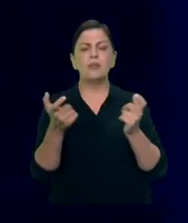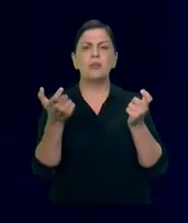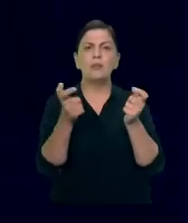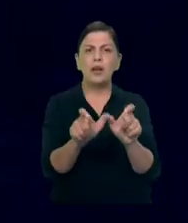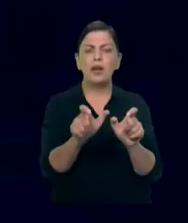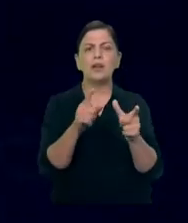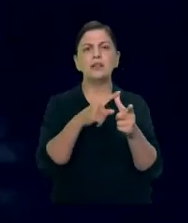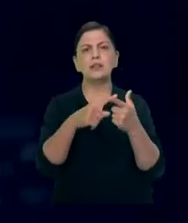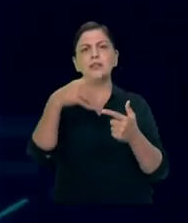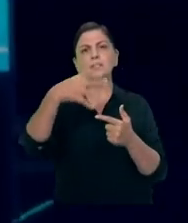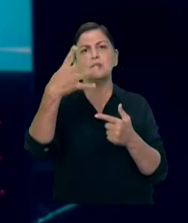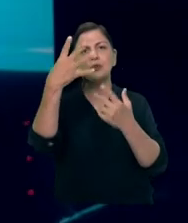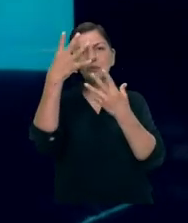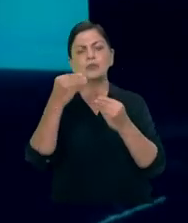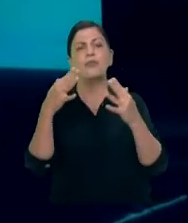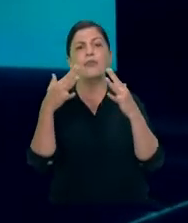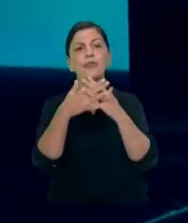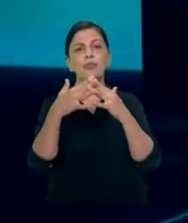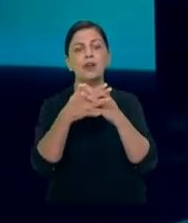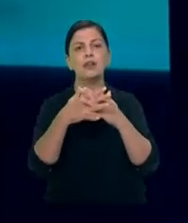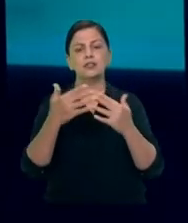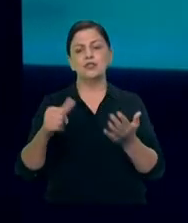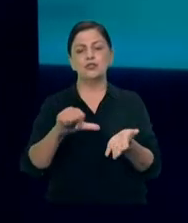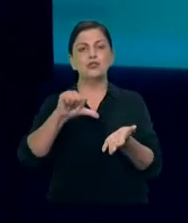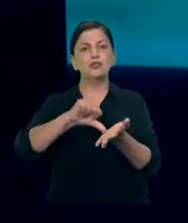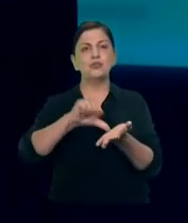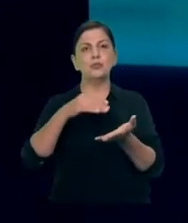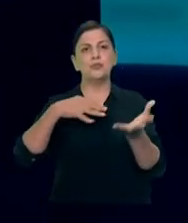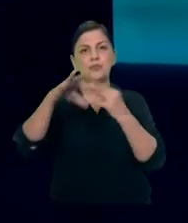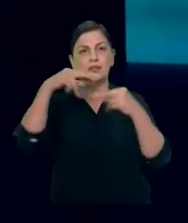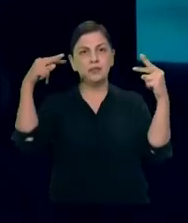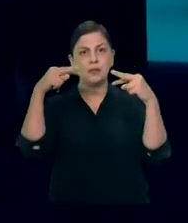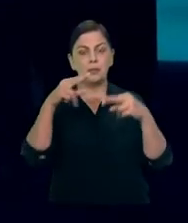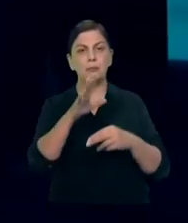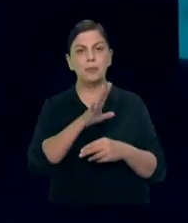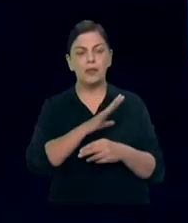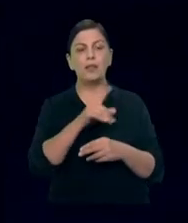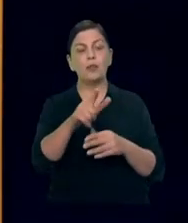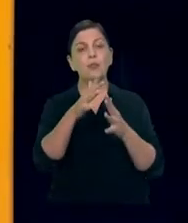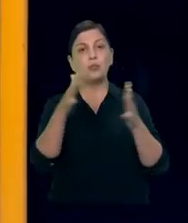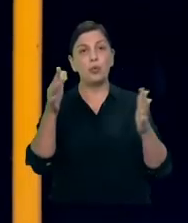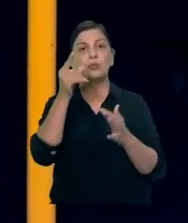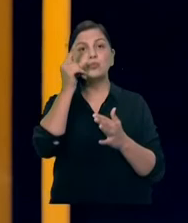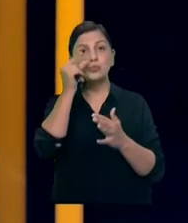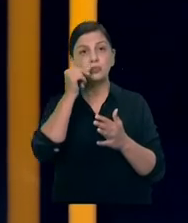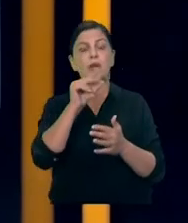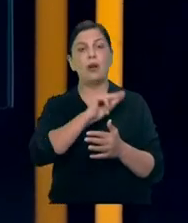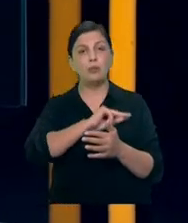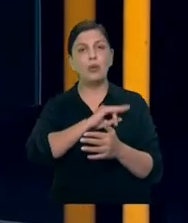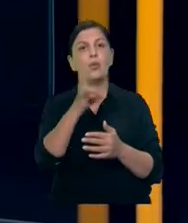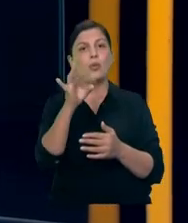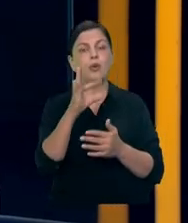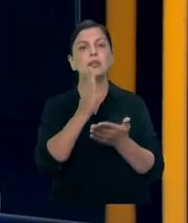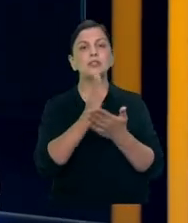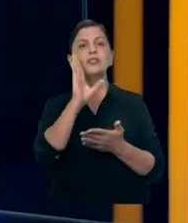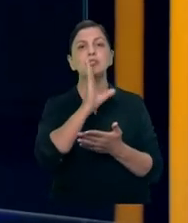də 44 günlük vətən müharibəsində şahidi olduq. Kollektivin əksəriyyətini kişilər təşkil etsə də bu şərəfli peşədə çalışan